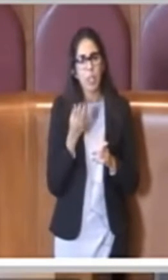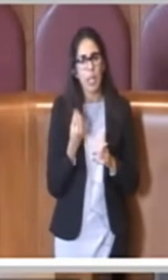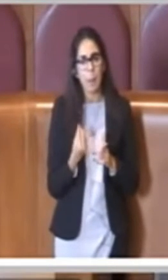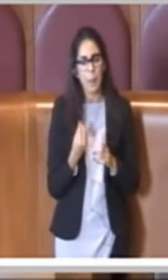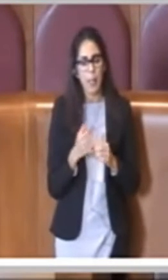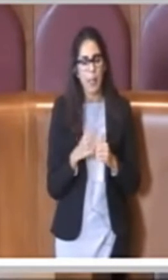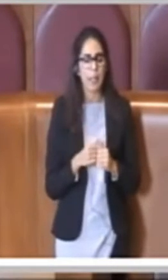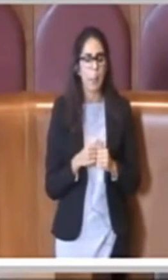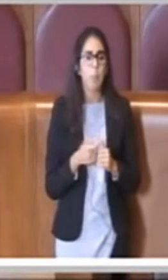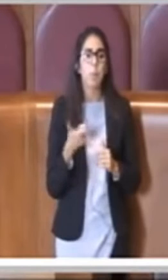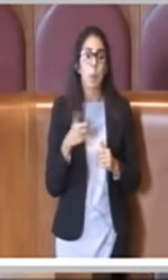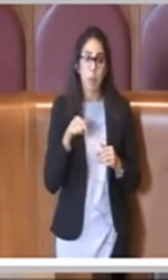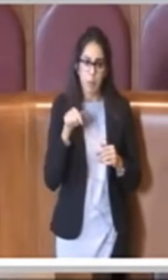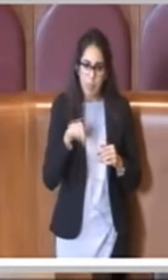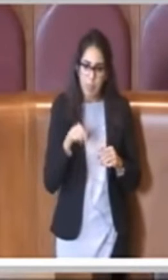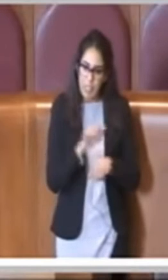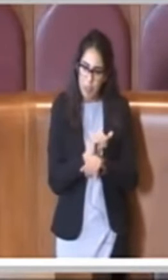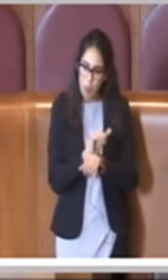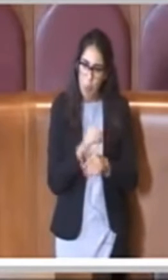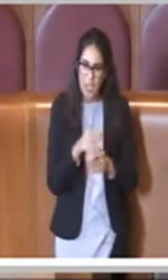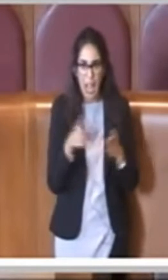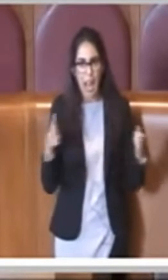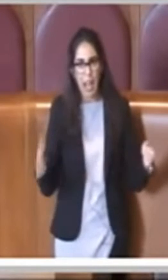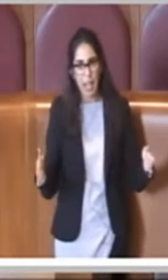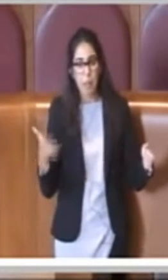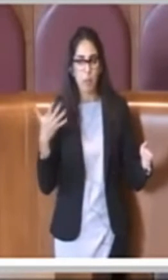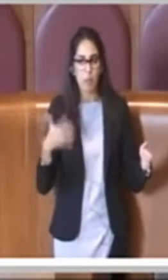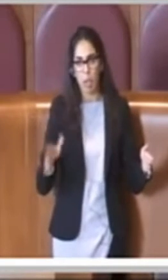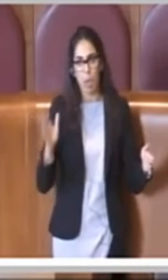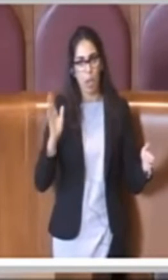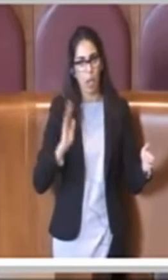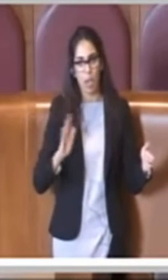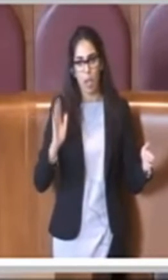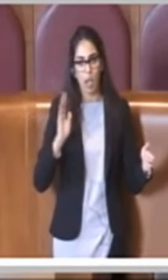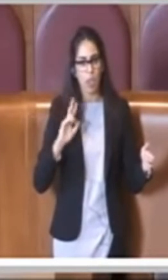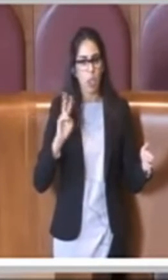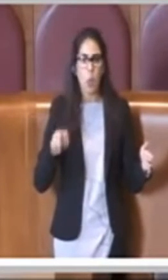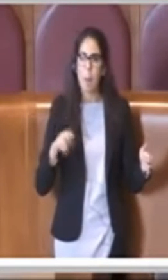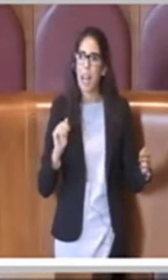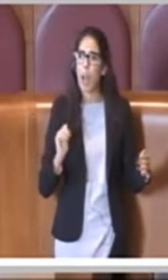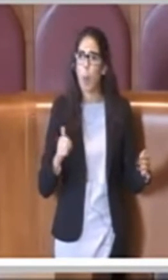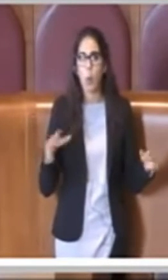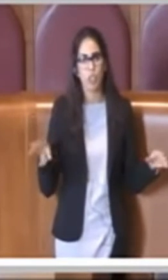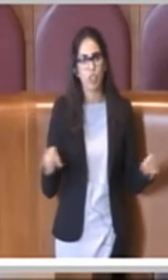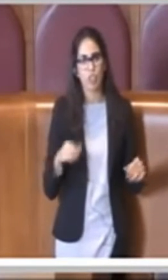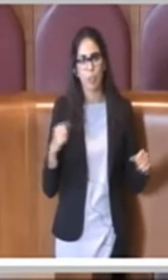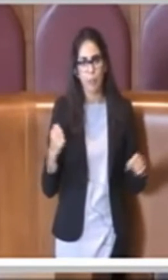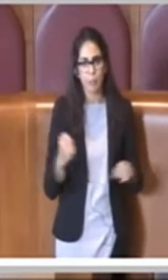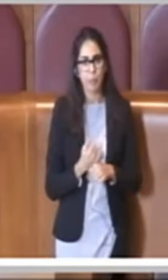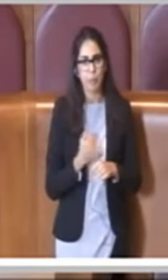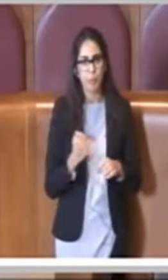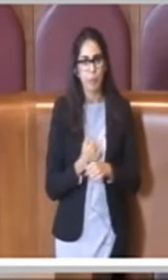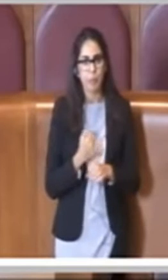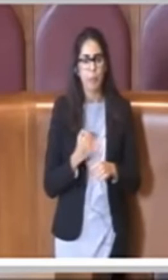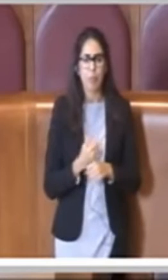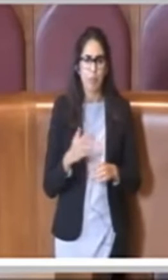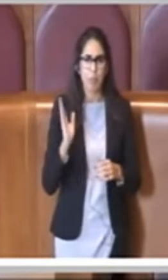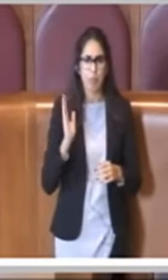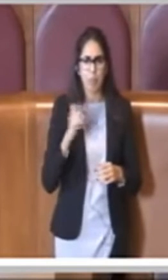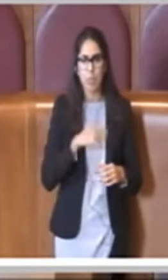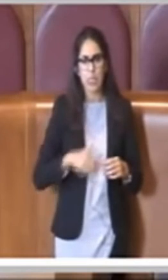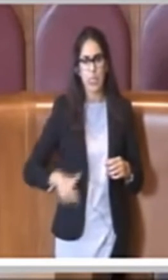l'allargamento della via Tiburtina, che va avanti veramente da anni, dal 2011, quando era sindaco